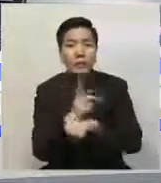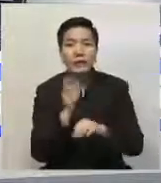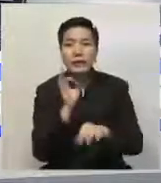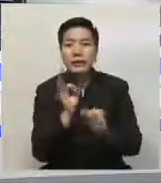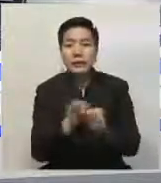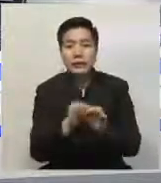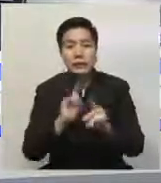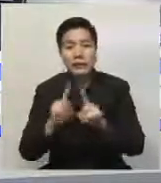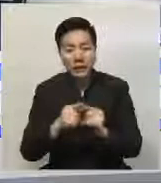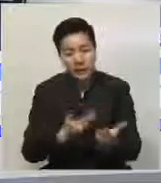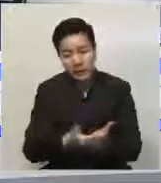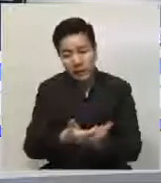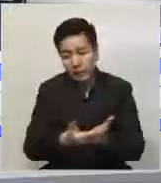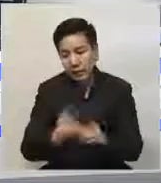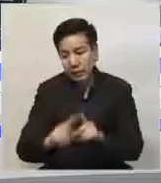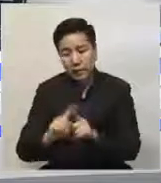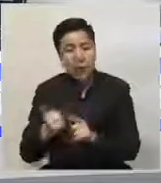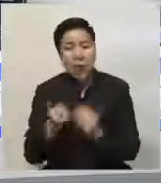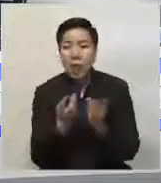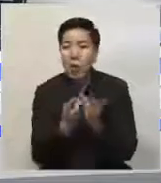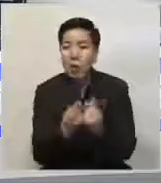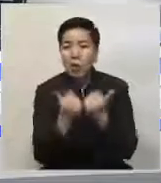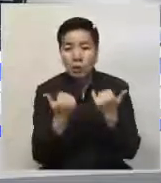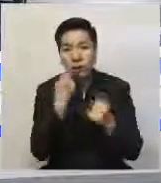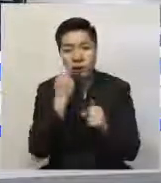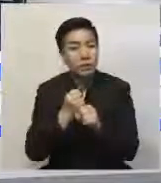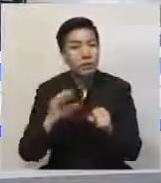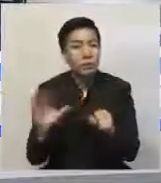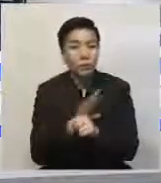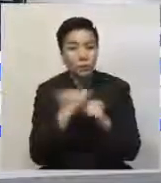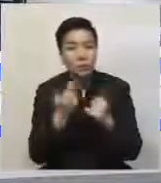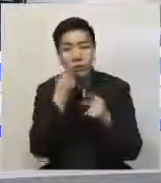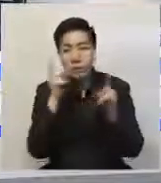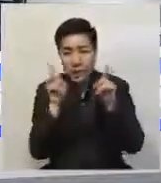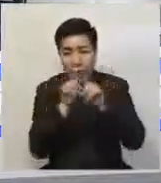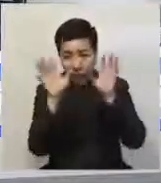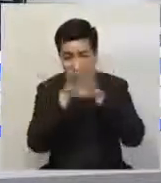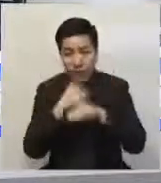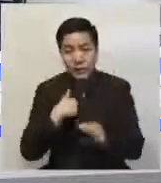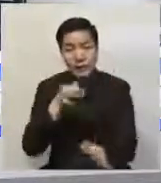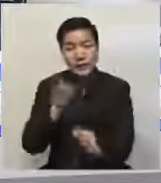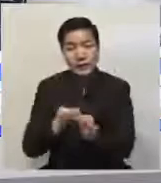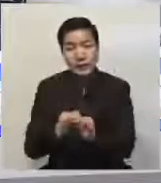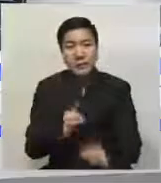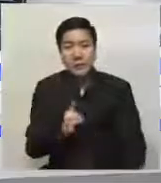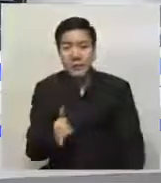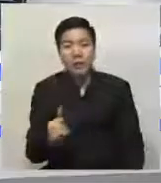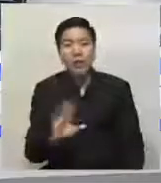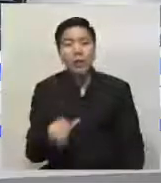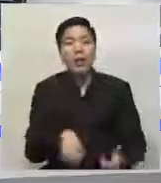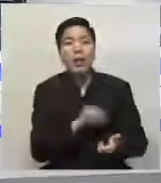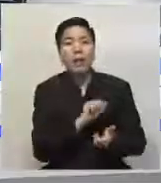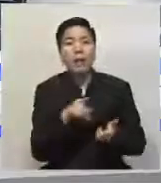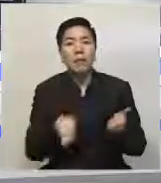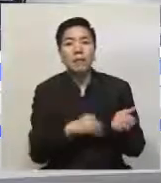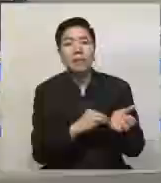งกิ้งอ่ะทำธุรกรรมต่างๆได้รวดเร็วฉับไวแล้วก็รอบด้านมากยิ่งขึ้น เหมือนกับเราไปที่ธนาคารเลยแต่ไม่ต้องไปแล้วใช้แอป